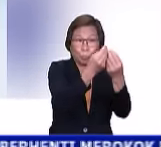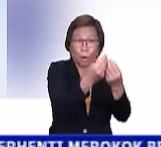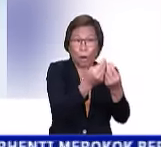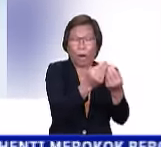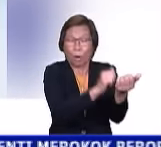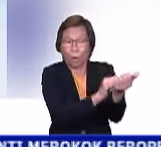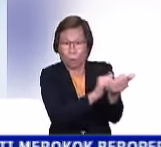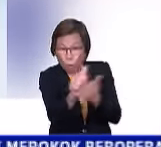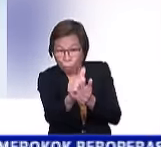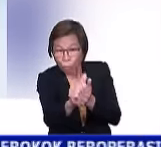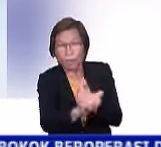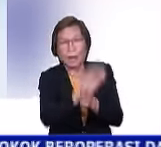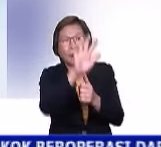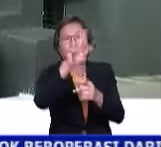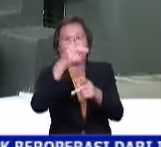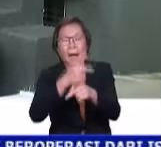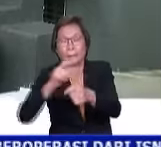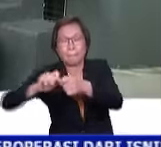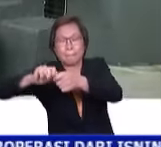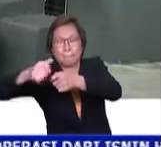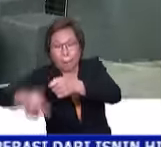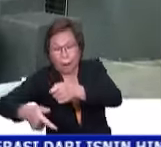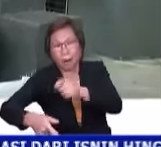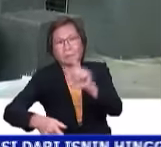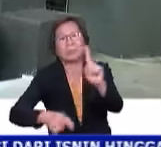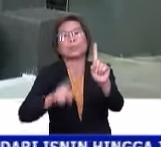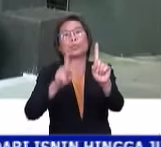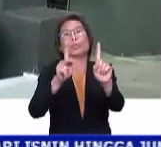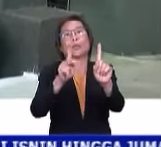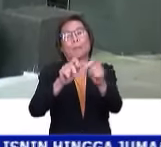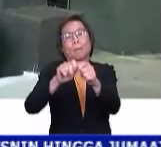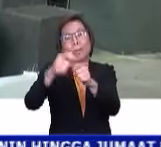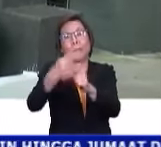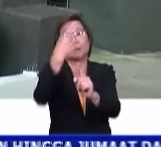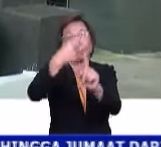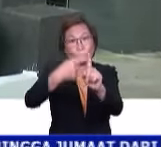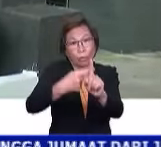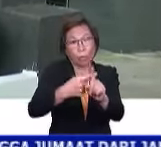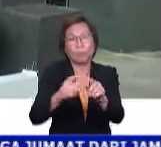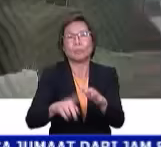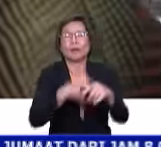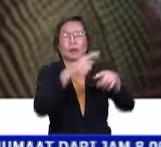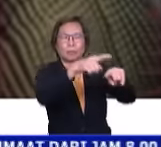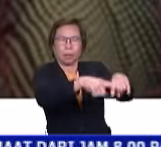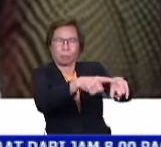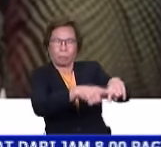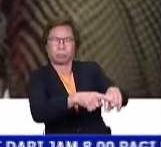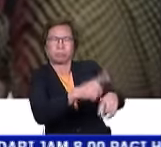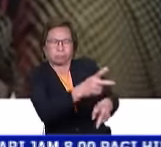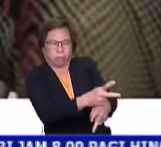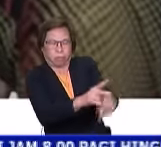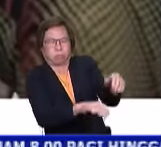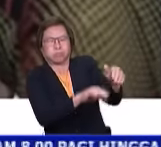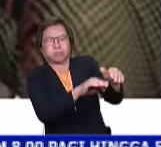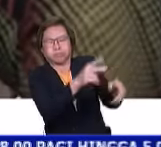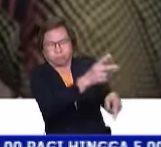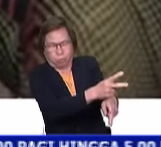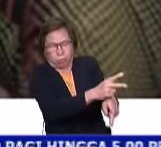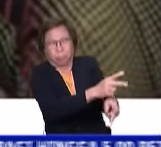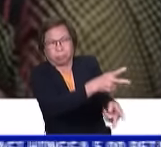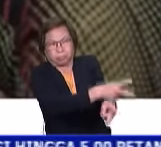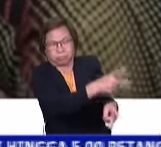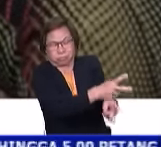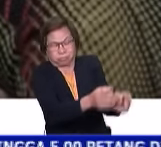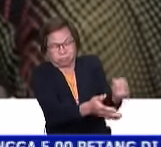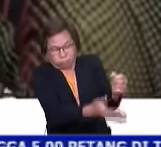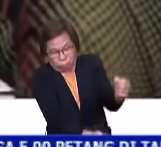dibayar secara 5 kali bayaran sebanyak RM1,000 sebulan tertakluk kepada baki simpanan. Pembayaran pertama iCitra